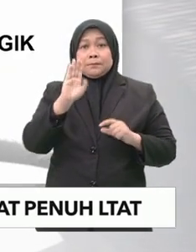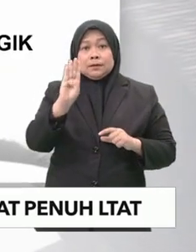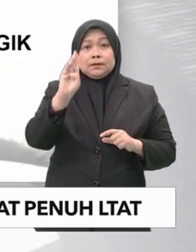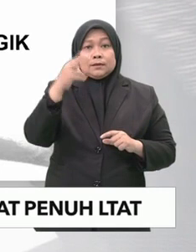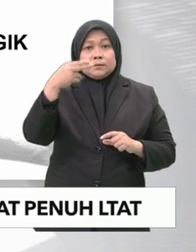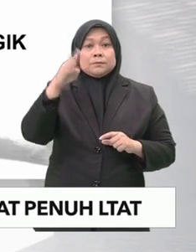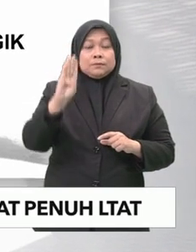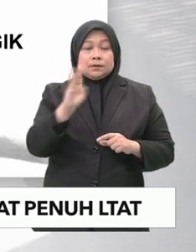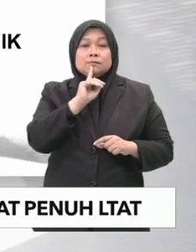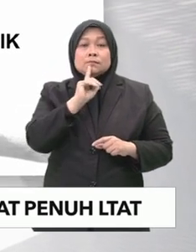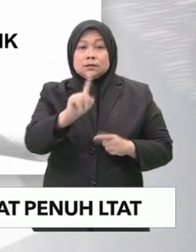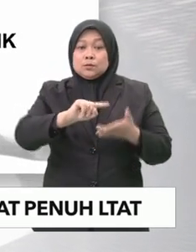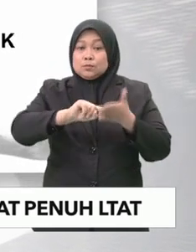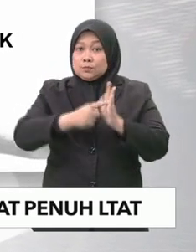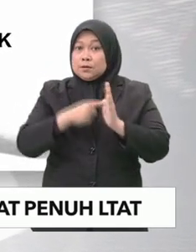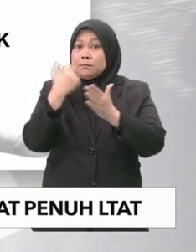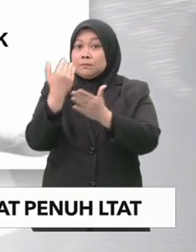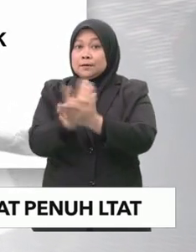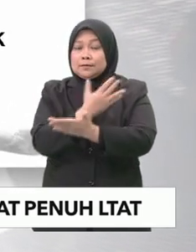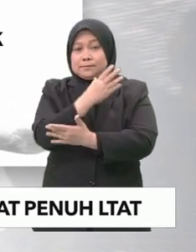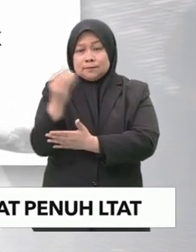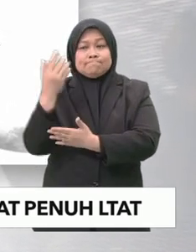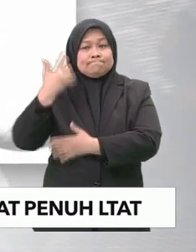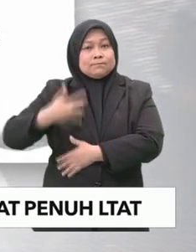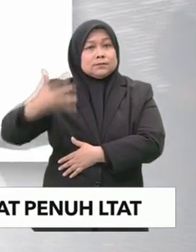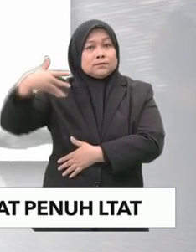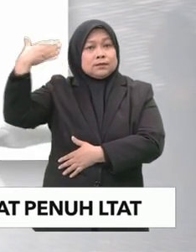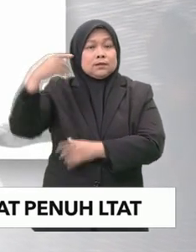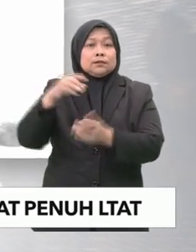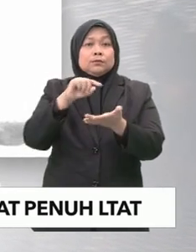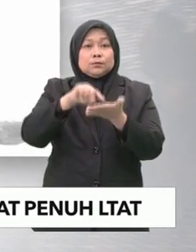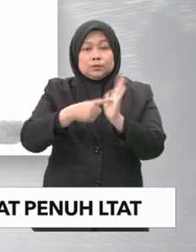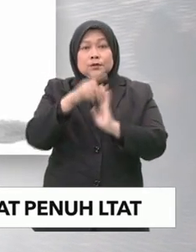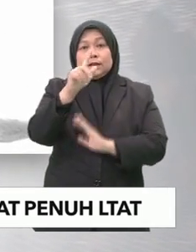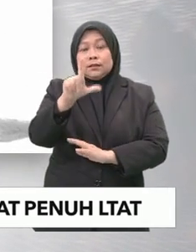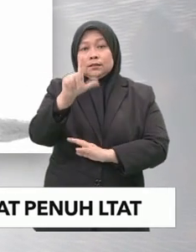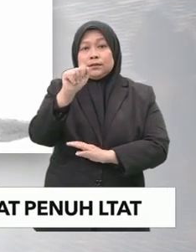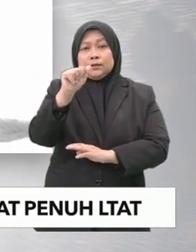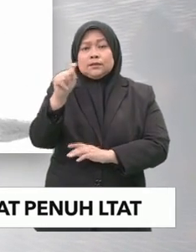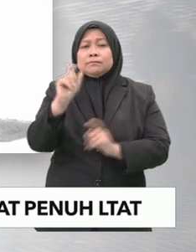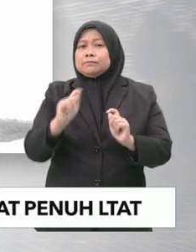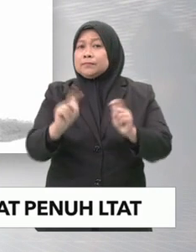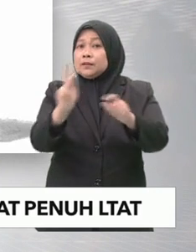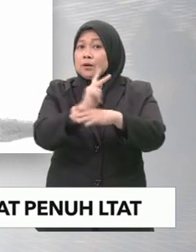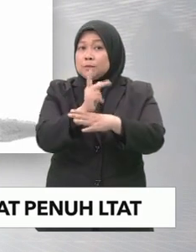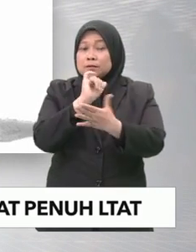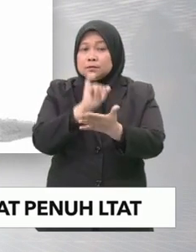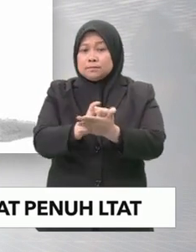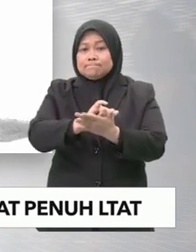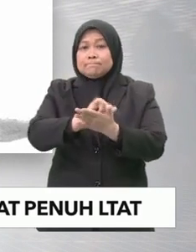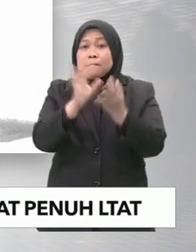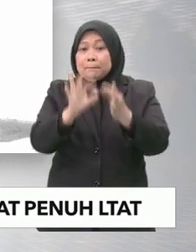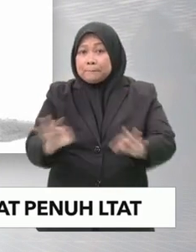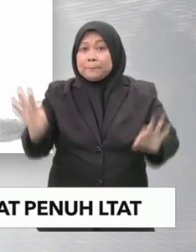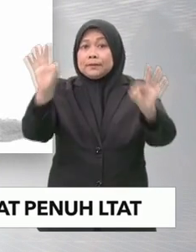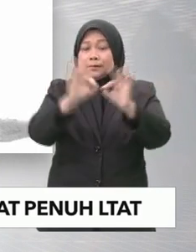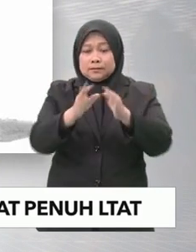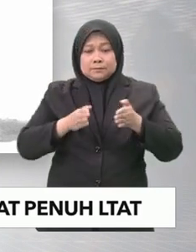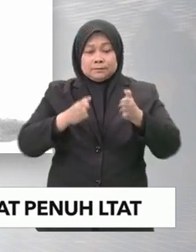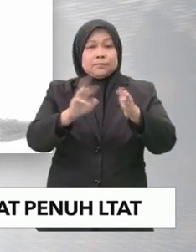baru dan melambangkan detik bersejarah bagi LTE katanya tidak akan koprat ini merupakan batu asas kepada perjalanan